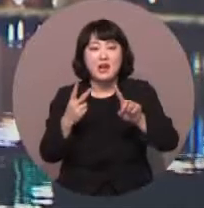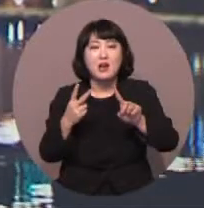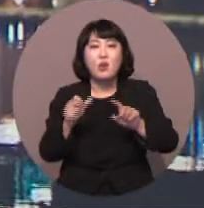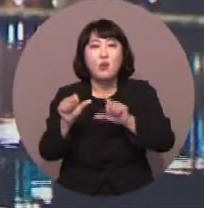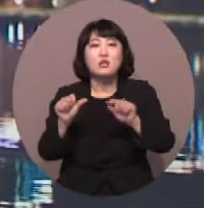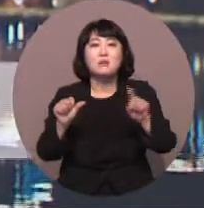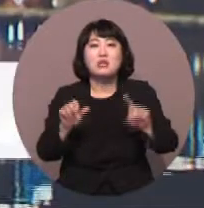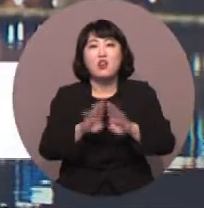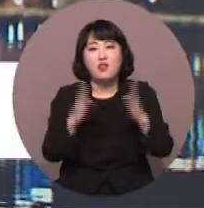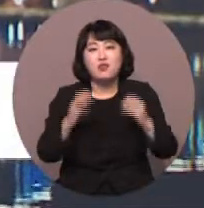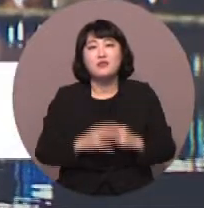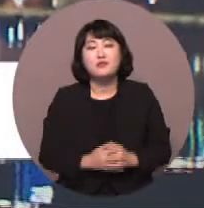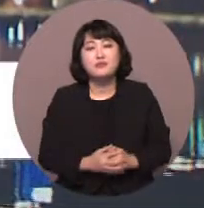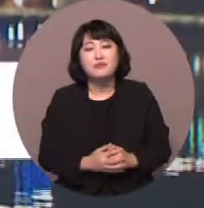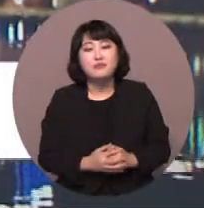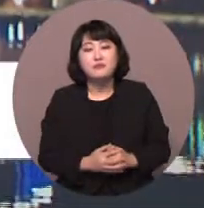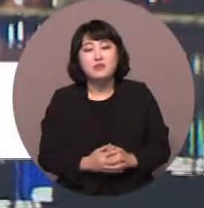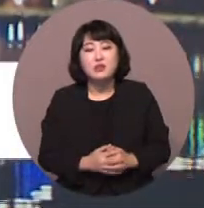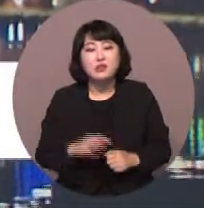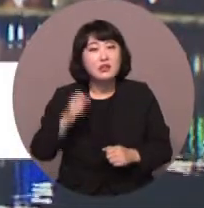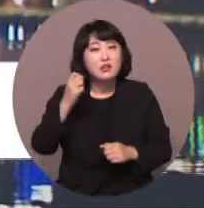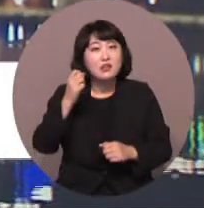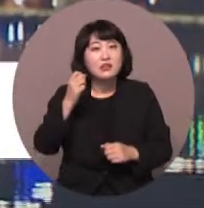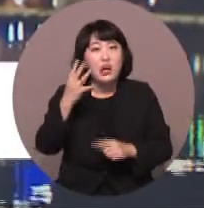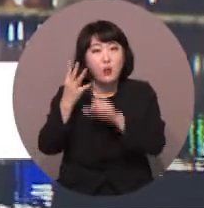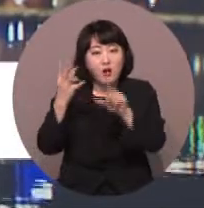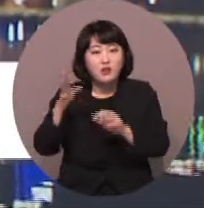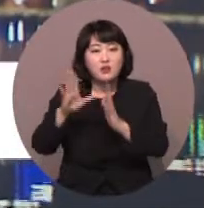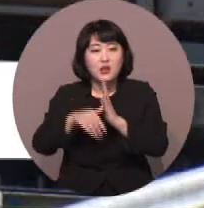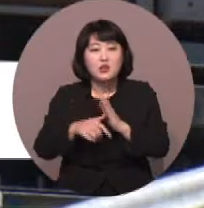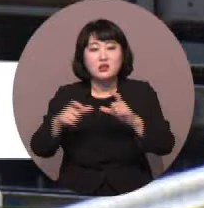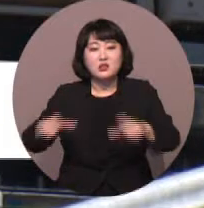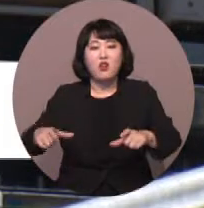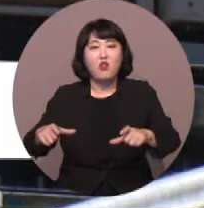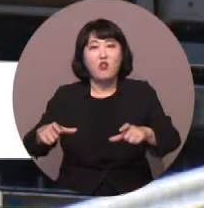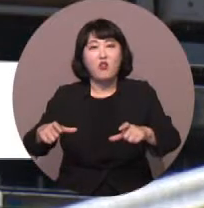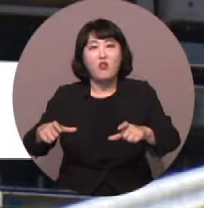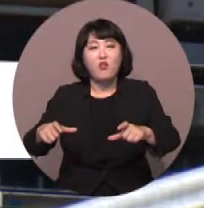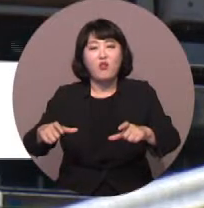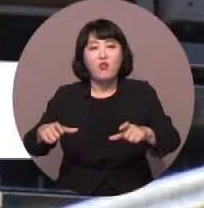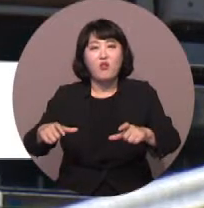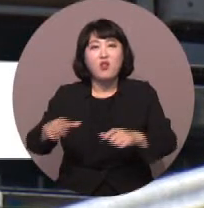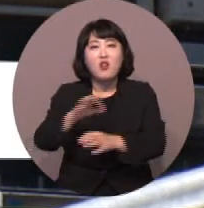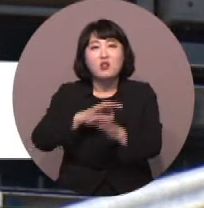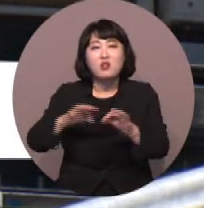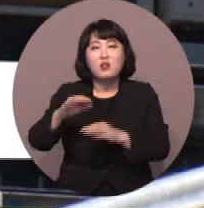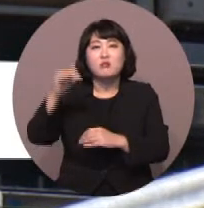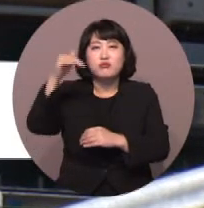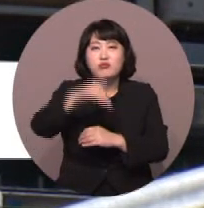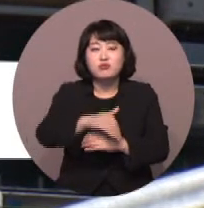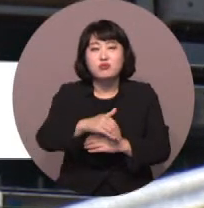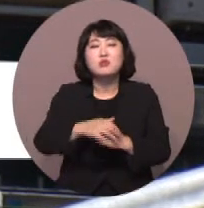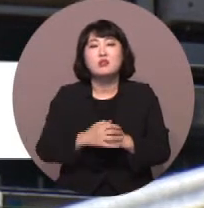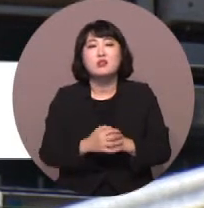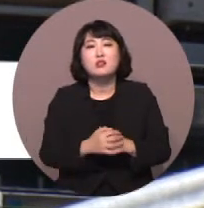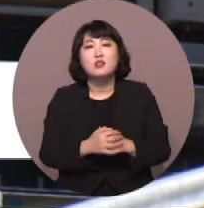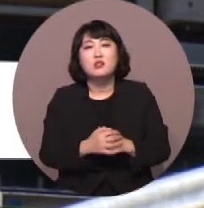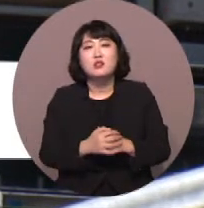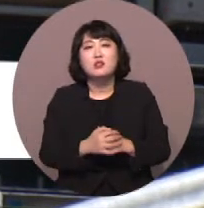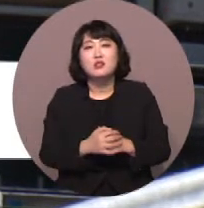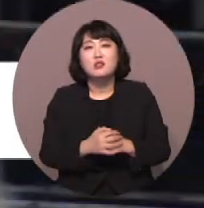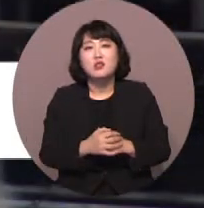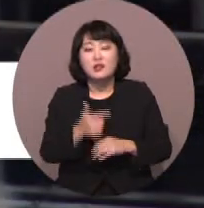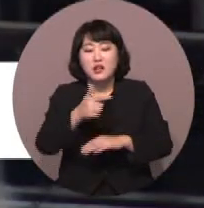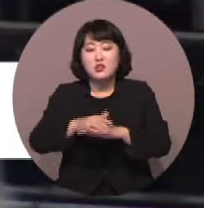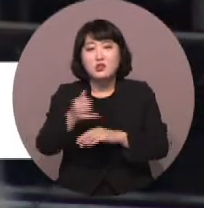다음달 대전과 세종 충남 중소기업 경기가 제조업을 중심으로 하락할 것으로 전망돼 씁니다 중소기업 중앙에